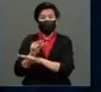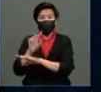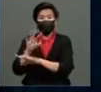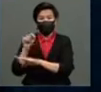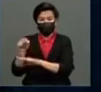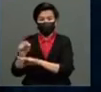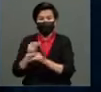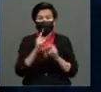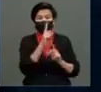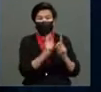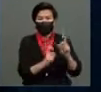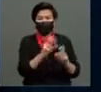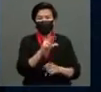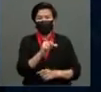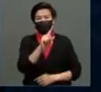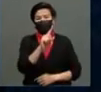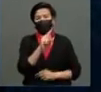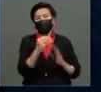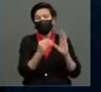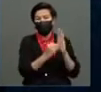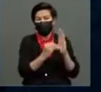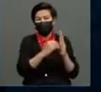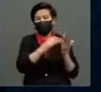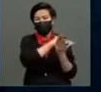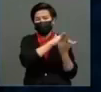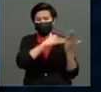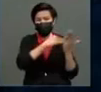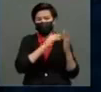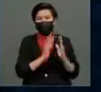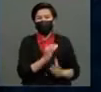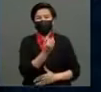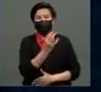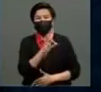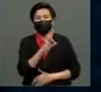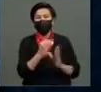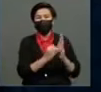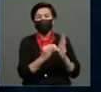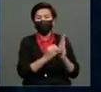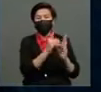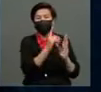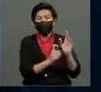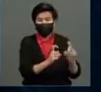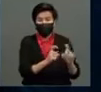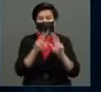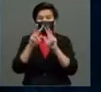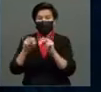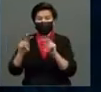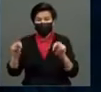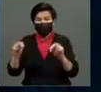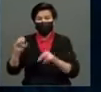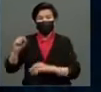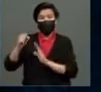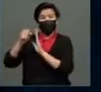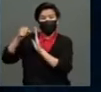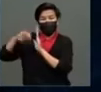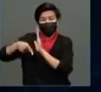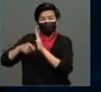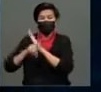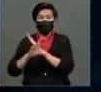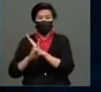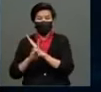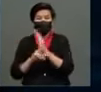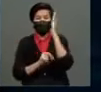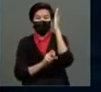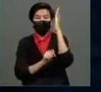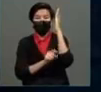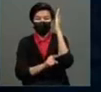งเทพมหานครเกินครึ่งนะครับ17รายนนทบุรีสุพรรณบุรีชลบุรีนครศรีธรรมรา